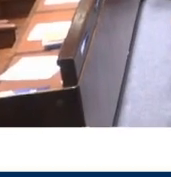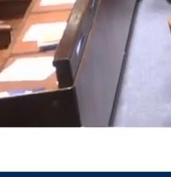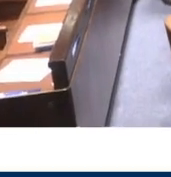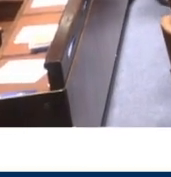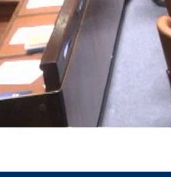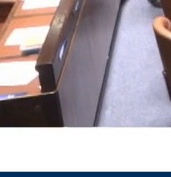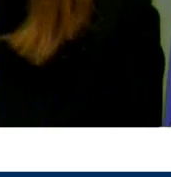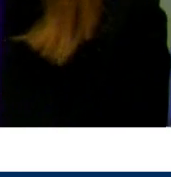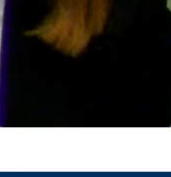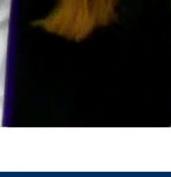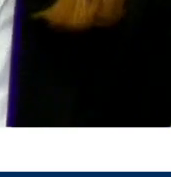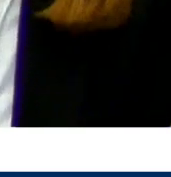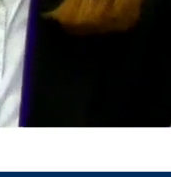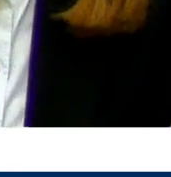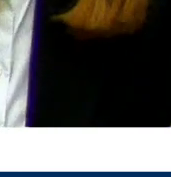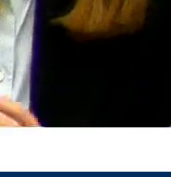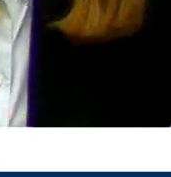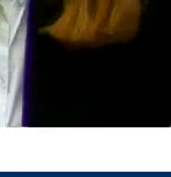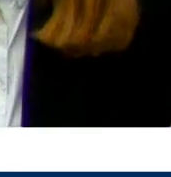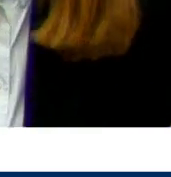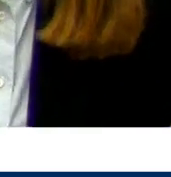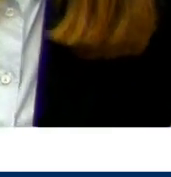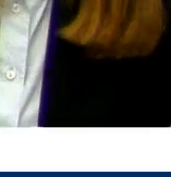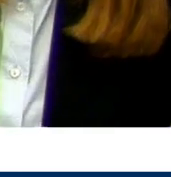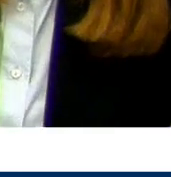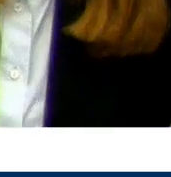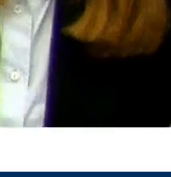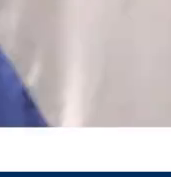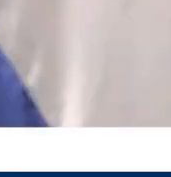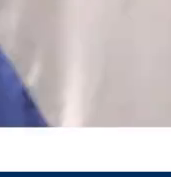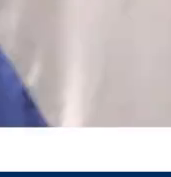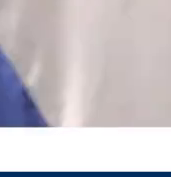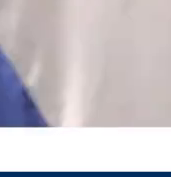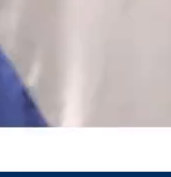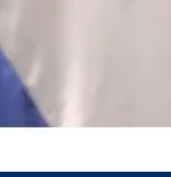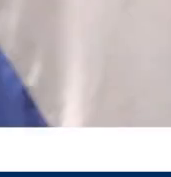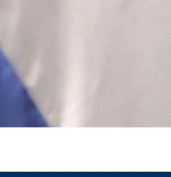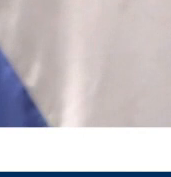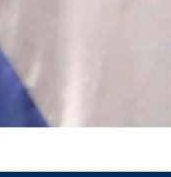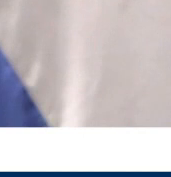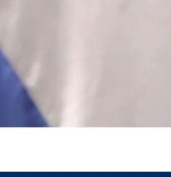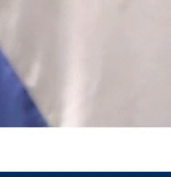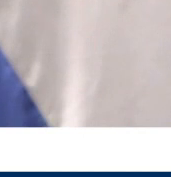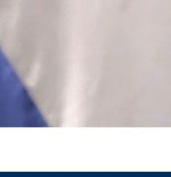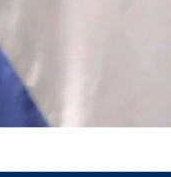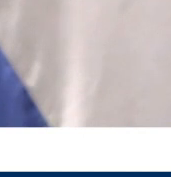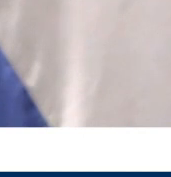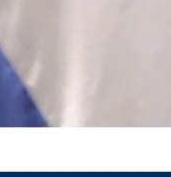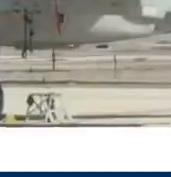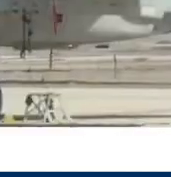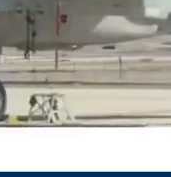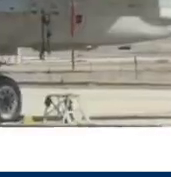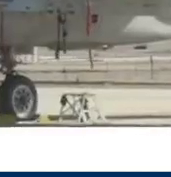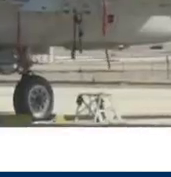לקראת הכנס הבא, יושב ראש הקואליציה אופיר כץ הכריז היום שחוק הפטור מגיוס יעבור במושב הבא לפני המשך החקיקה המשפטית, זאת